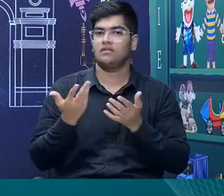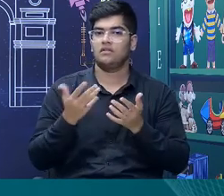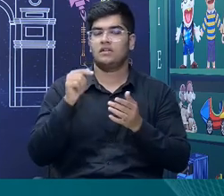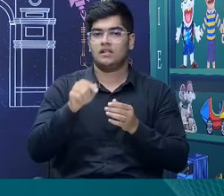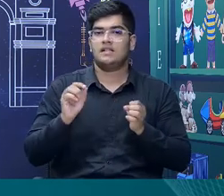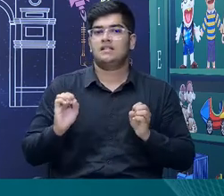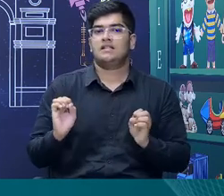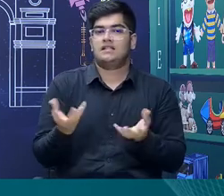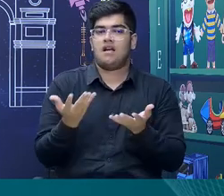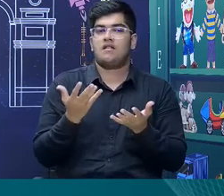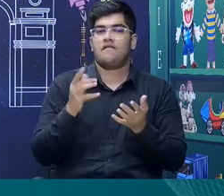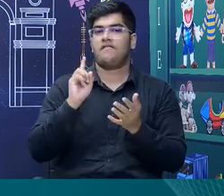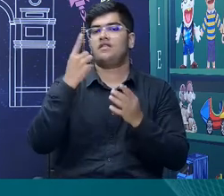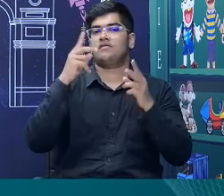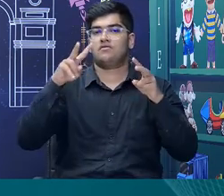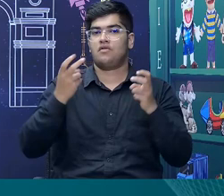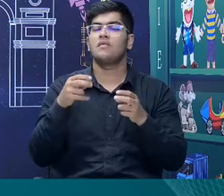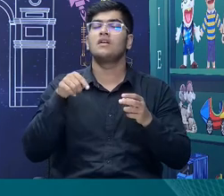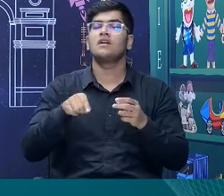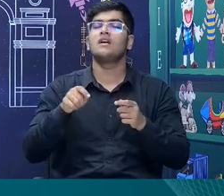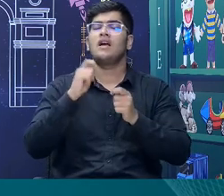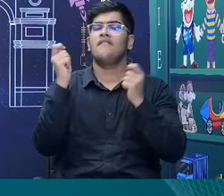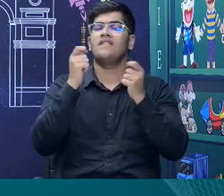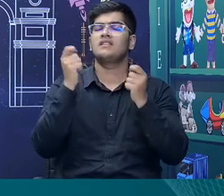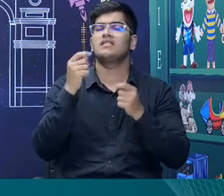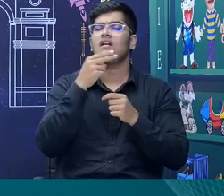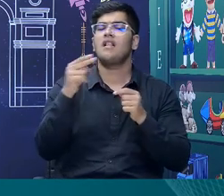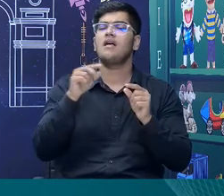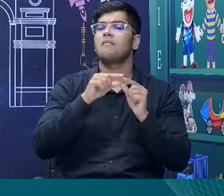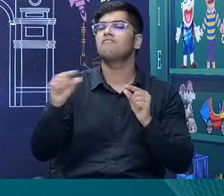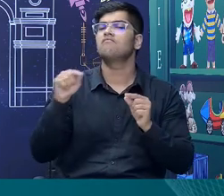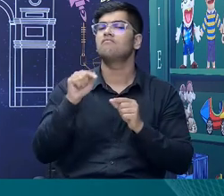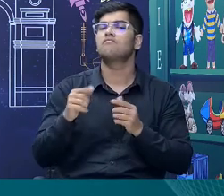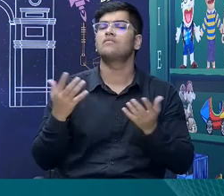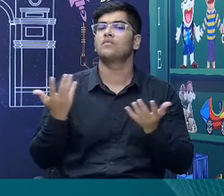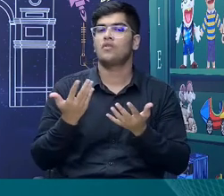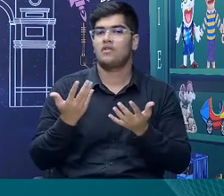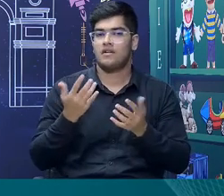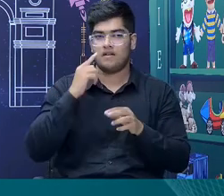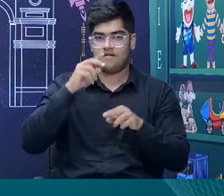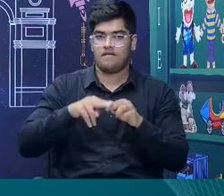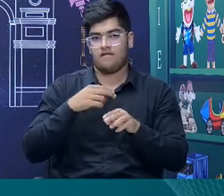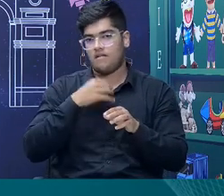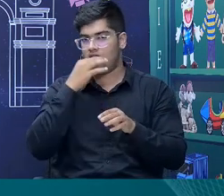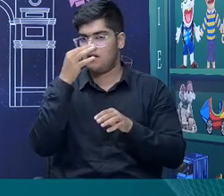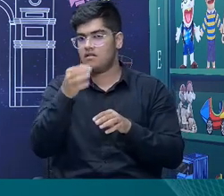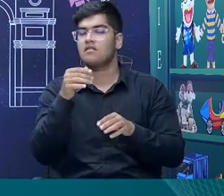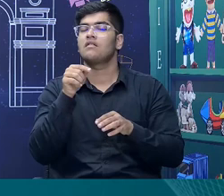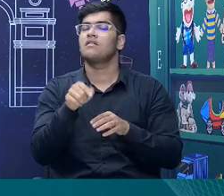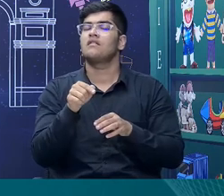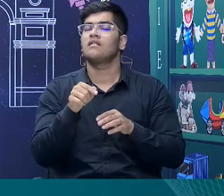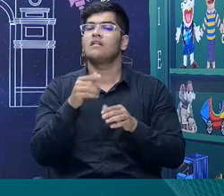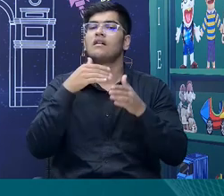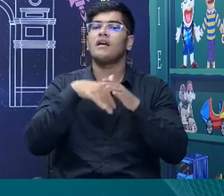बातचीत को शुरू करते हैं सबसे पहले जानते हैं इस त्योहार के बड़े में मैं गणेश चतुर्थी की अगर हम बात करें तो हम जानना चाहेंगे की